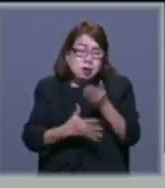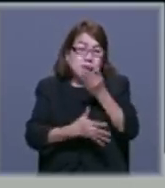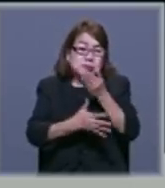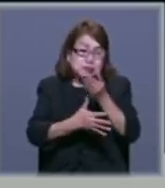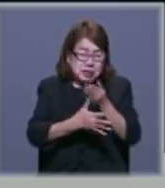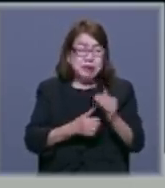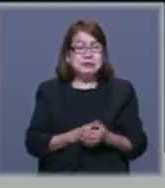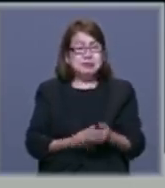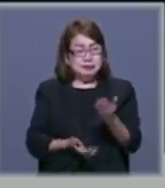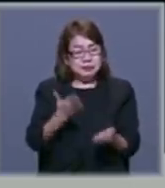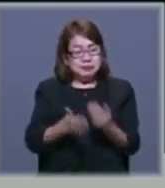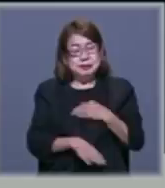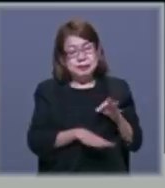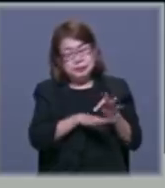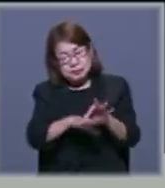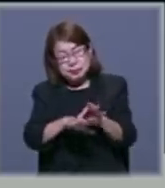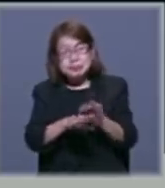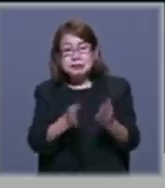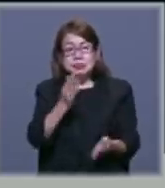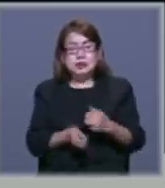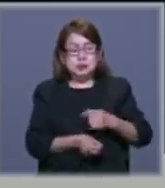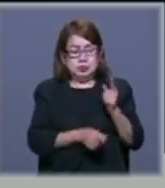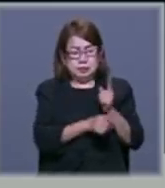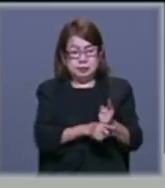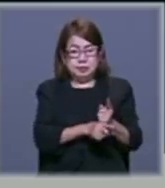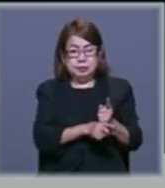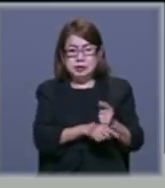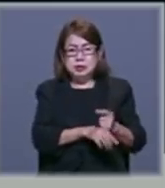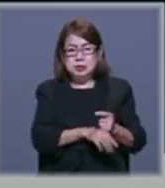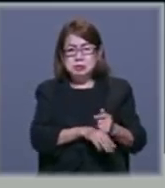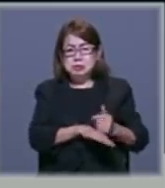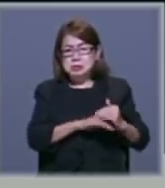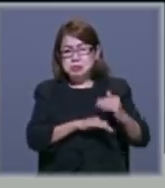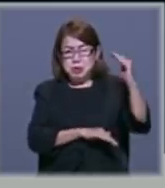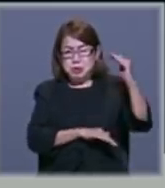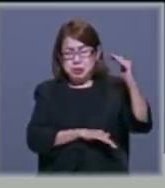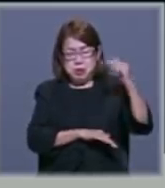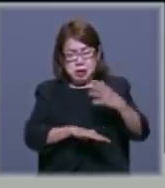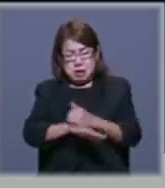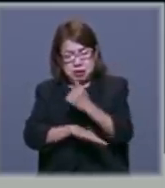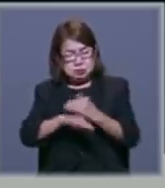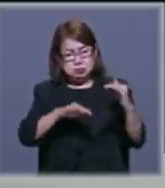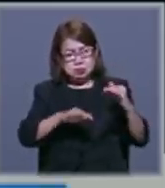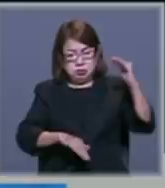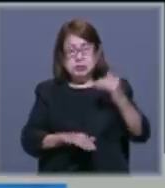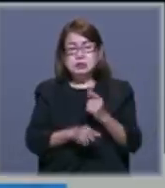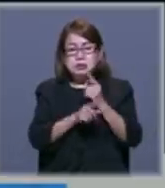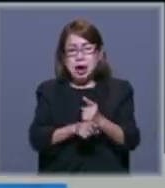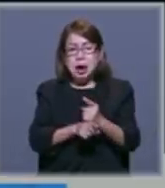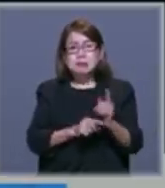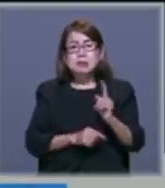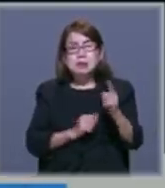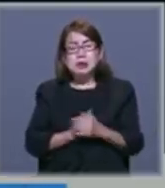ยการโดยแต่งตั้งก็ตามย่อมดำรงอยู่ในฐานะเหนือการเมืองอันเป็นไปตามพระราชประสงค์ของพระบาทสมเด็จพระปกเกล้